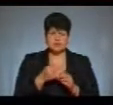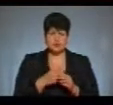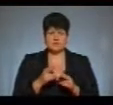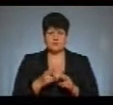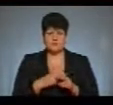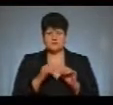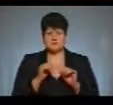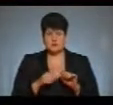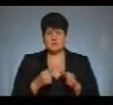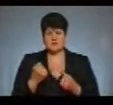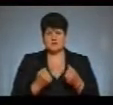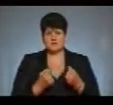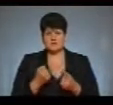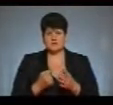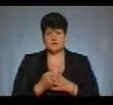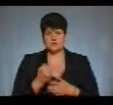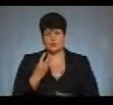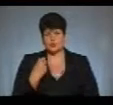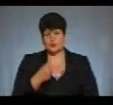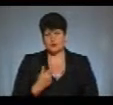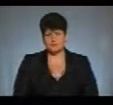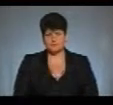керувати транспортними засобами до 3 років.